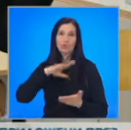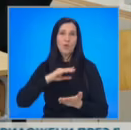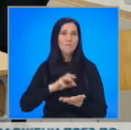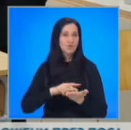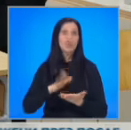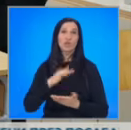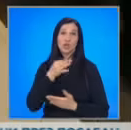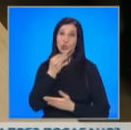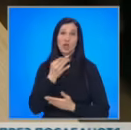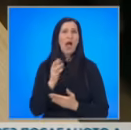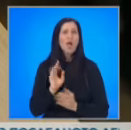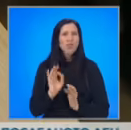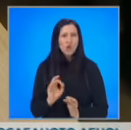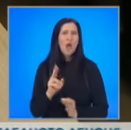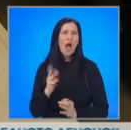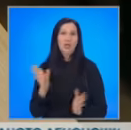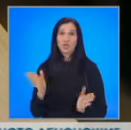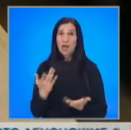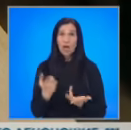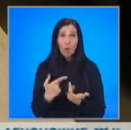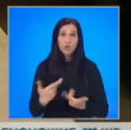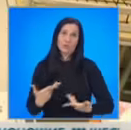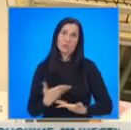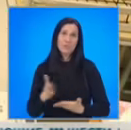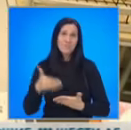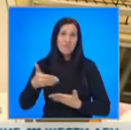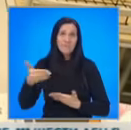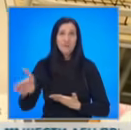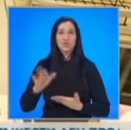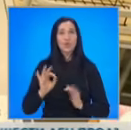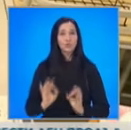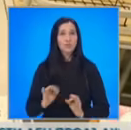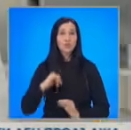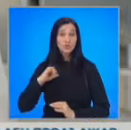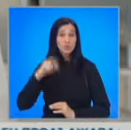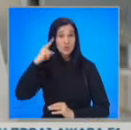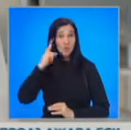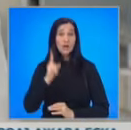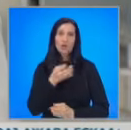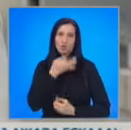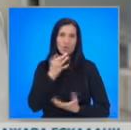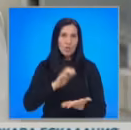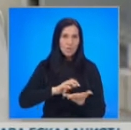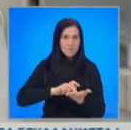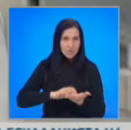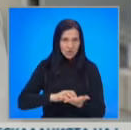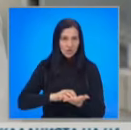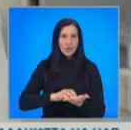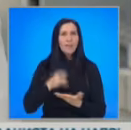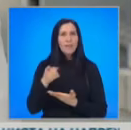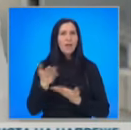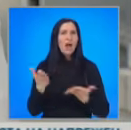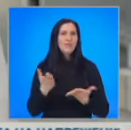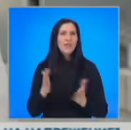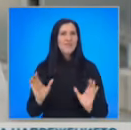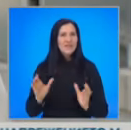точно как ще стане и колко са необходими, те първо и ние ще уточним. И за чужбина, там знаете, че трябва да се осигурят машини там, където